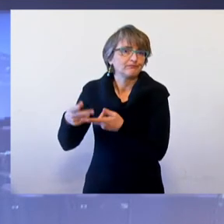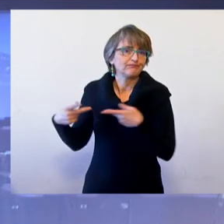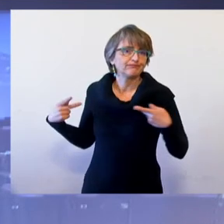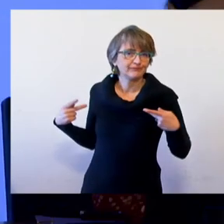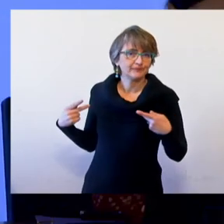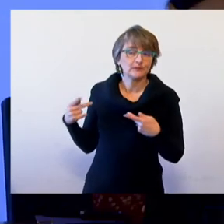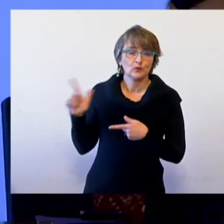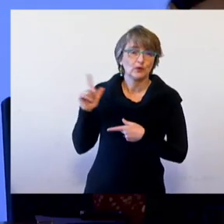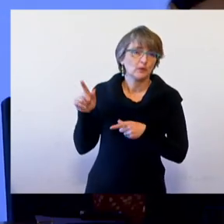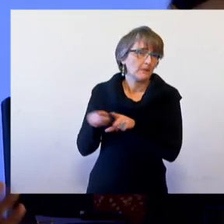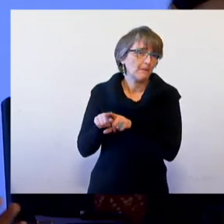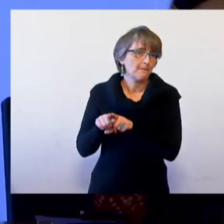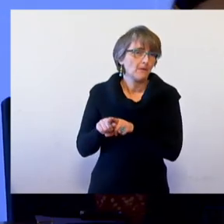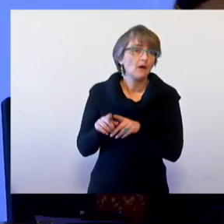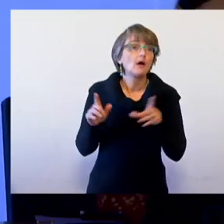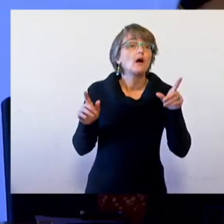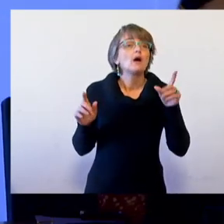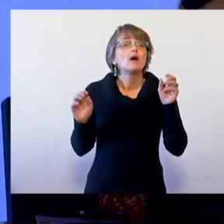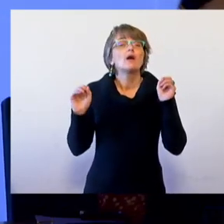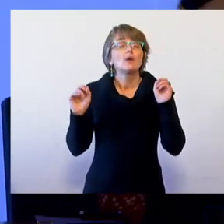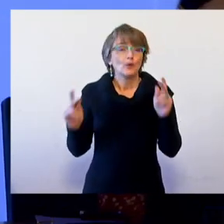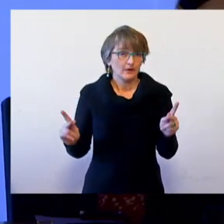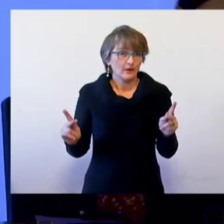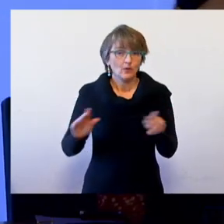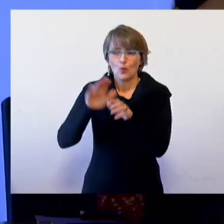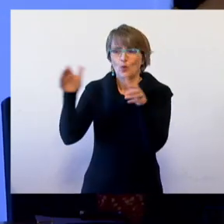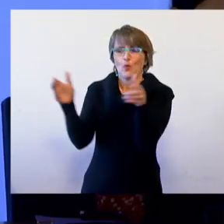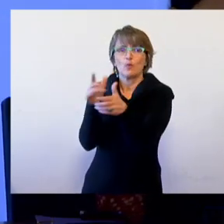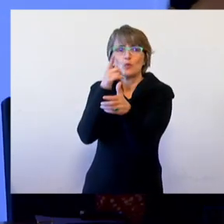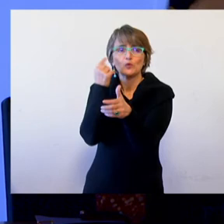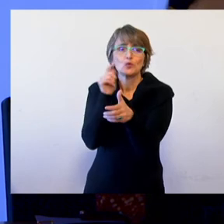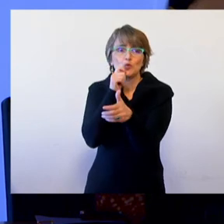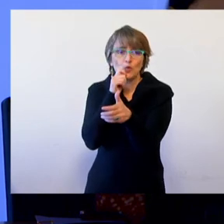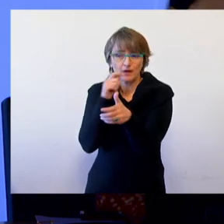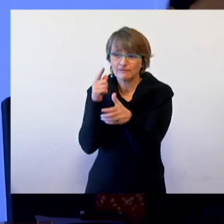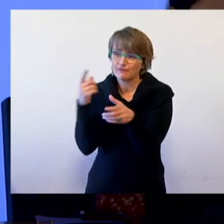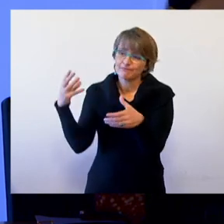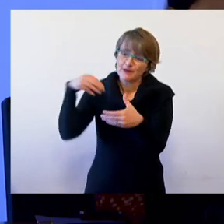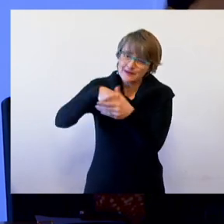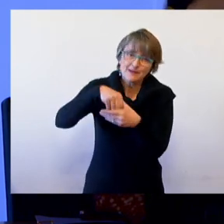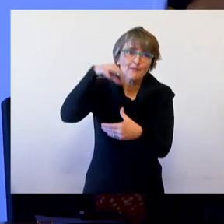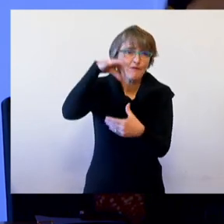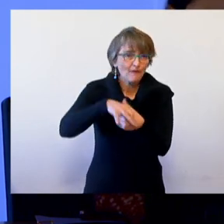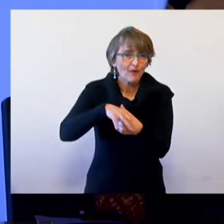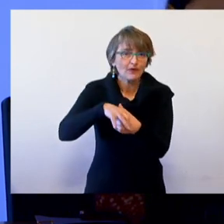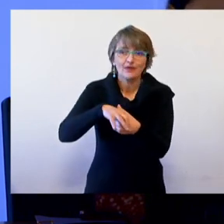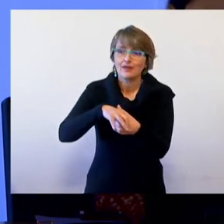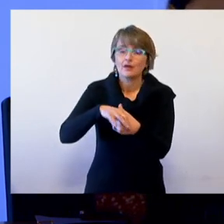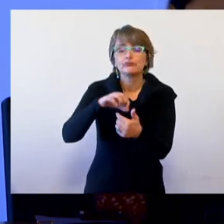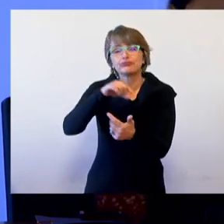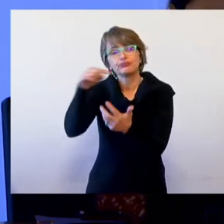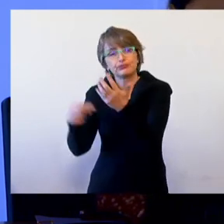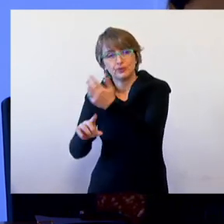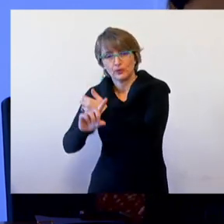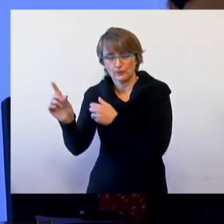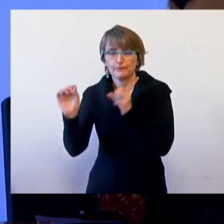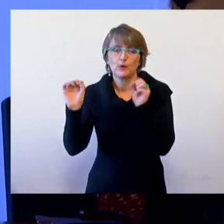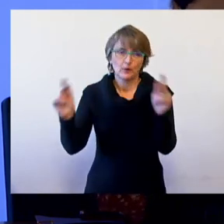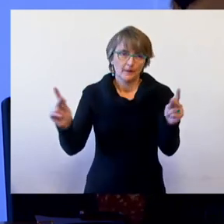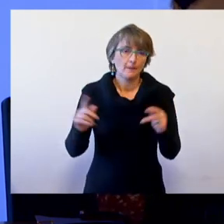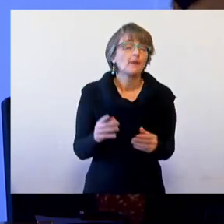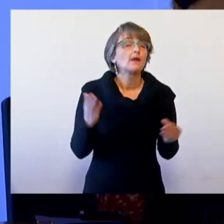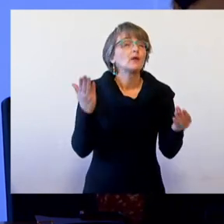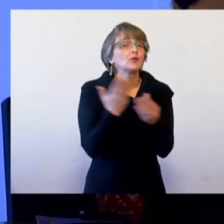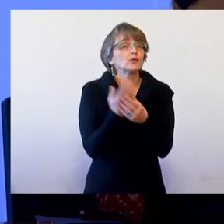Donc, OK, tout le groupe de monsieur Sorel ne prend pas part au vote. OK. Affaire 25,